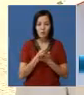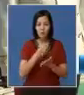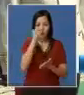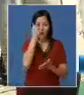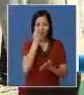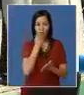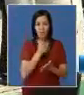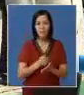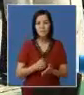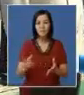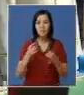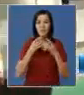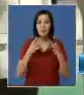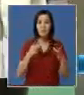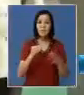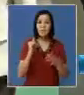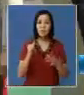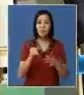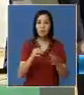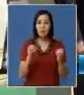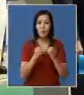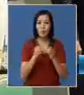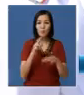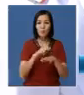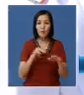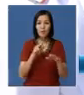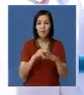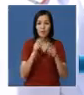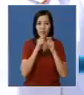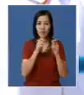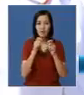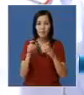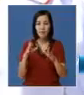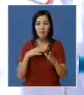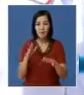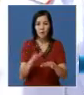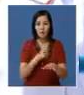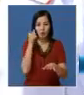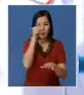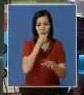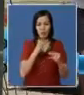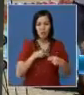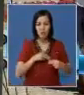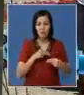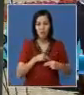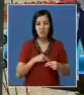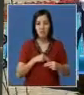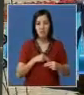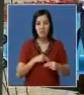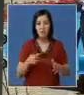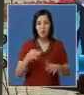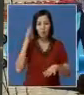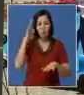білдіреміз. Төл мерекеде жетісулық 10 полиция қызметкері марапат төрінен көрінді. Ұзақ жылдар бойы салада еңбек етіп жүрген оларға